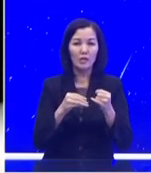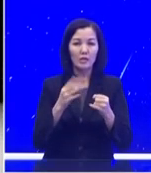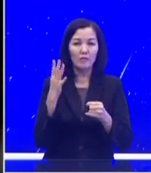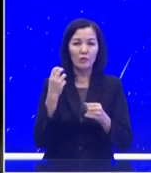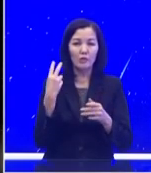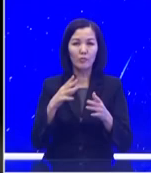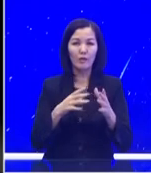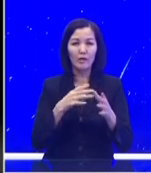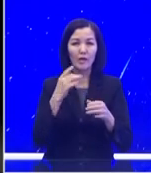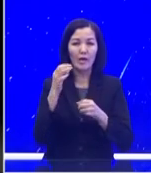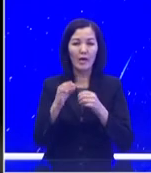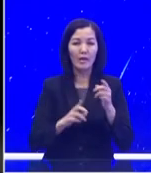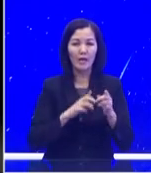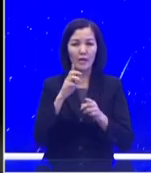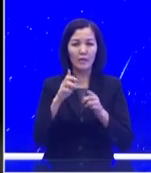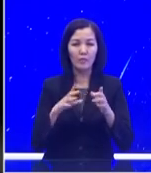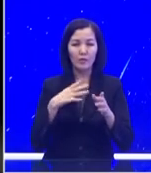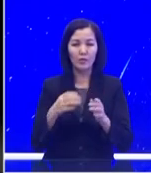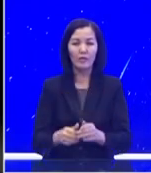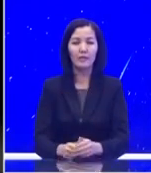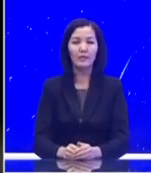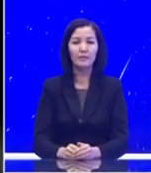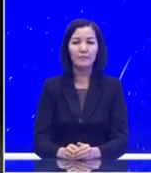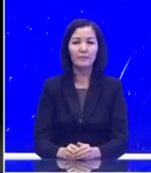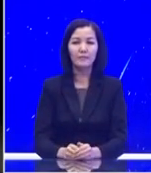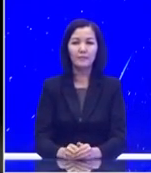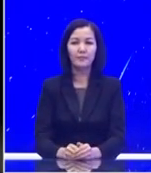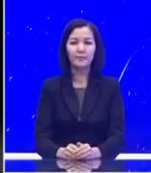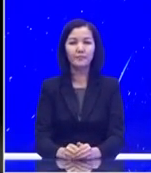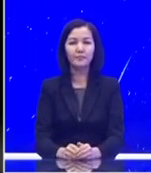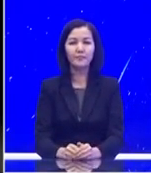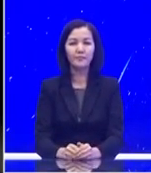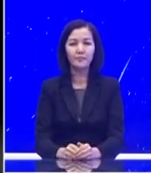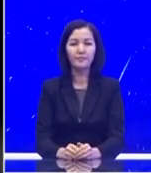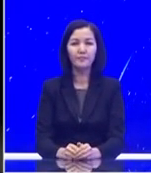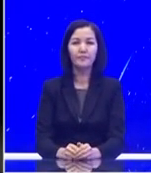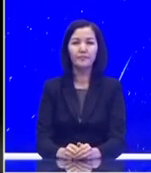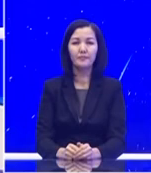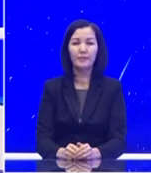айналып өткен. Топтаманы ғаламтор ақпараттарымен дайындаған Меруерт Қыдырбайқызы, Жетісу телеарнасы.